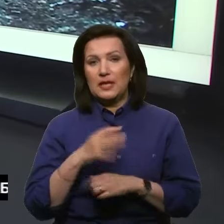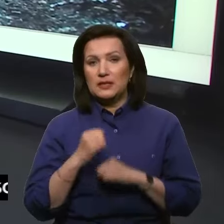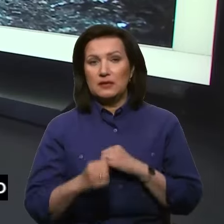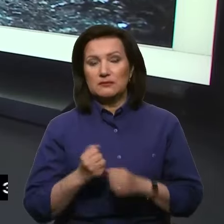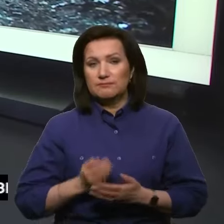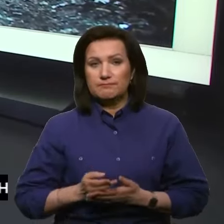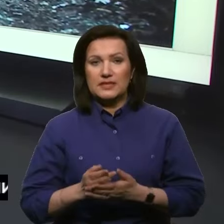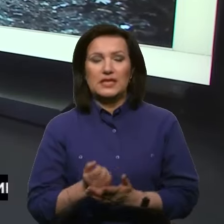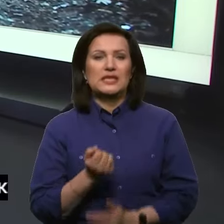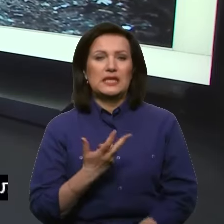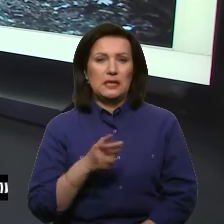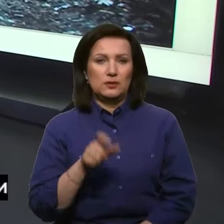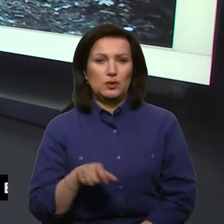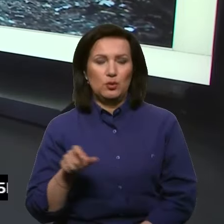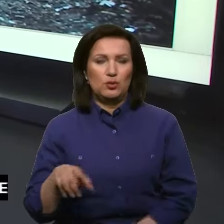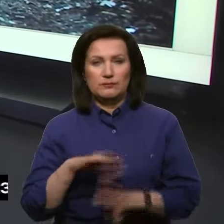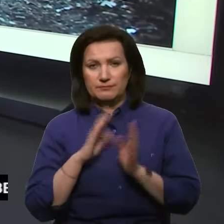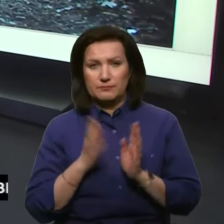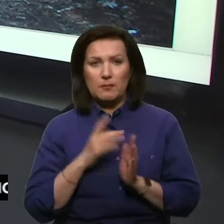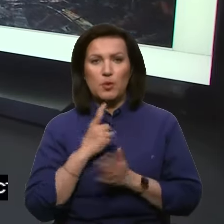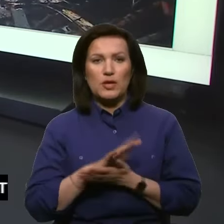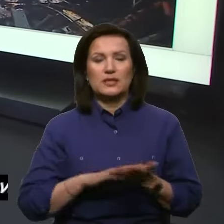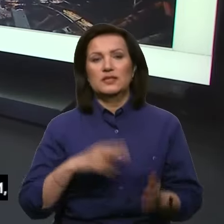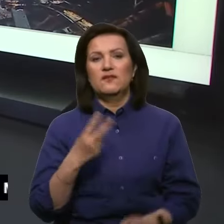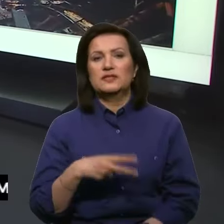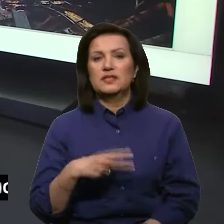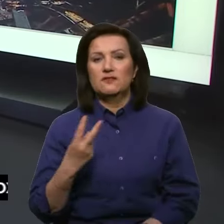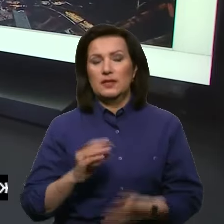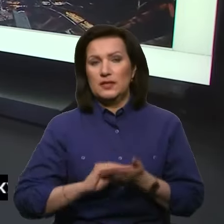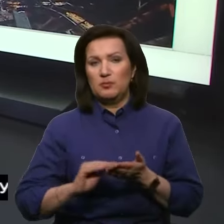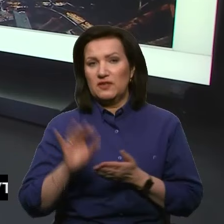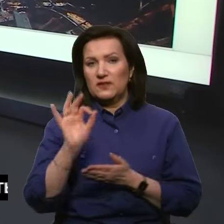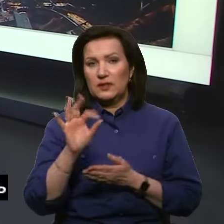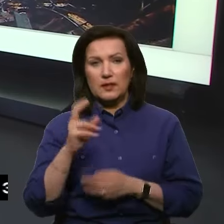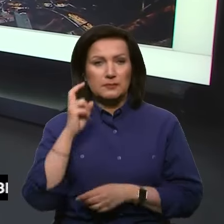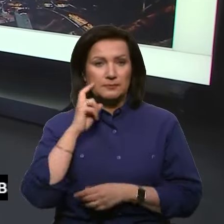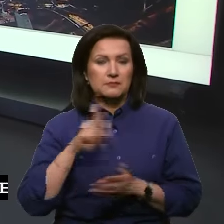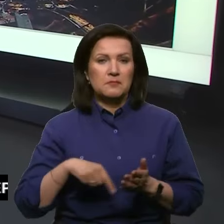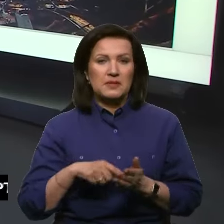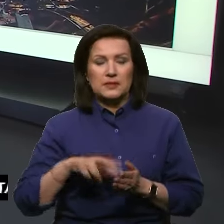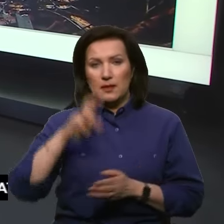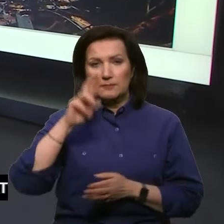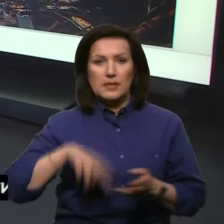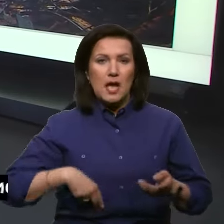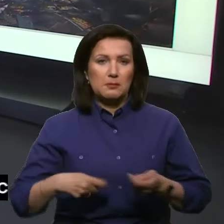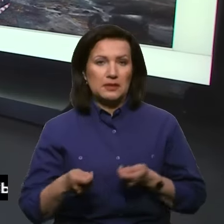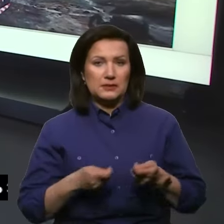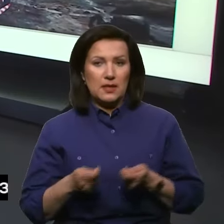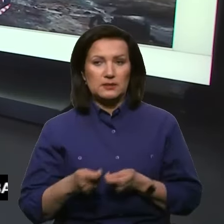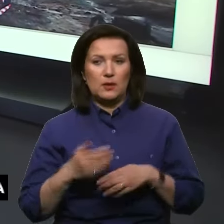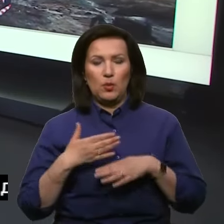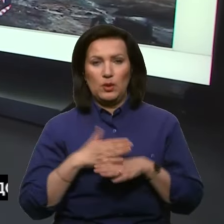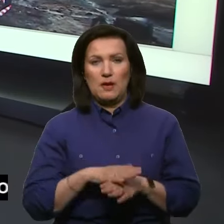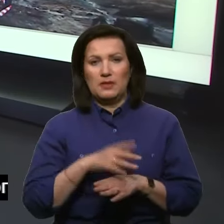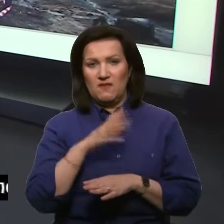атаки шпиталізували 13 людей. Загалом поранених 22, написала у телеграмі Київська міська державна адміністрація. Уламки